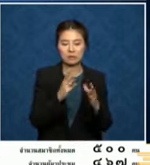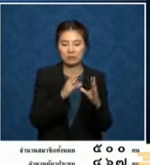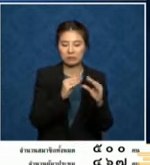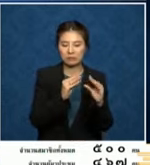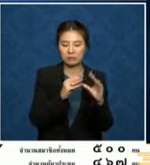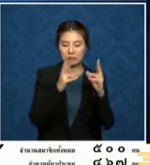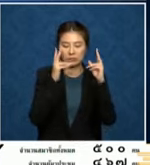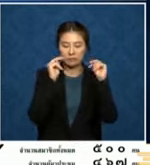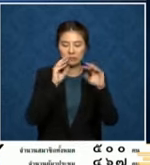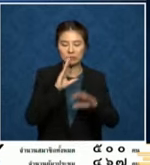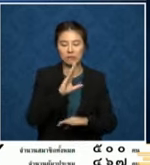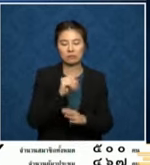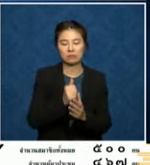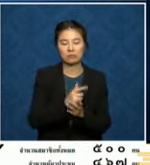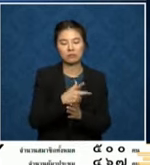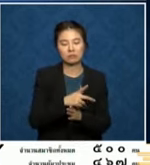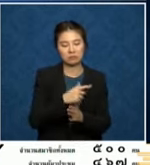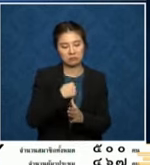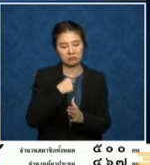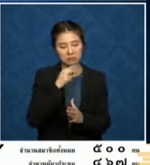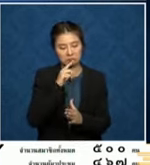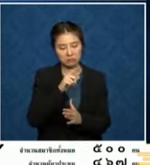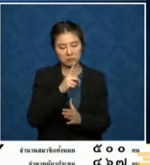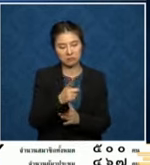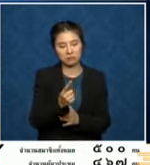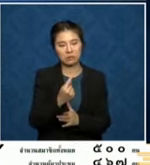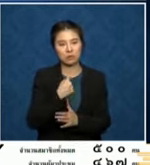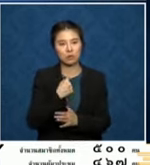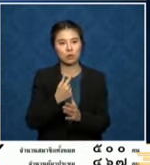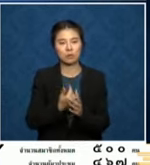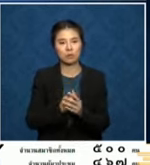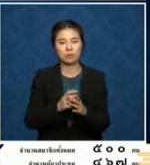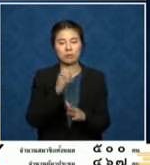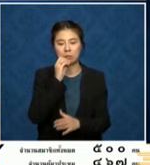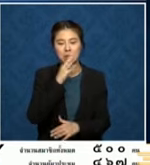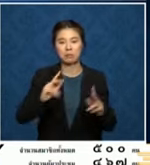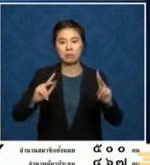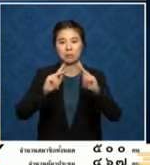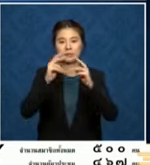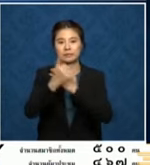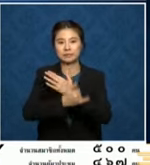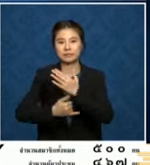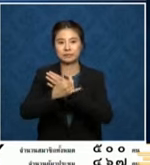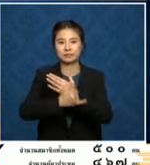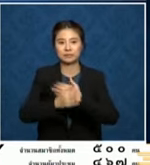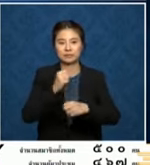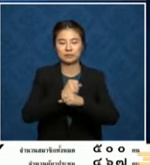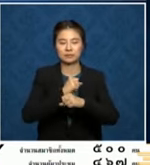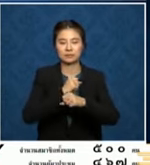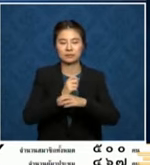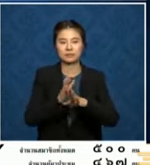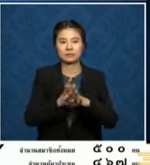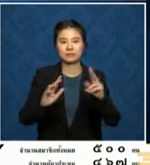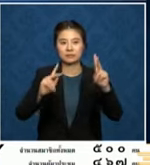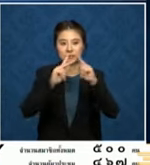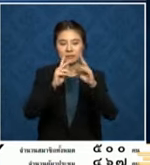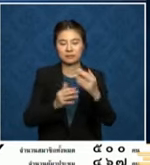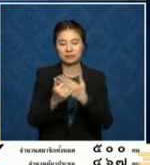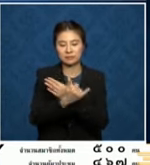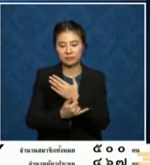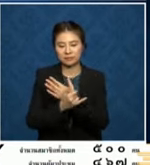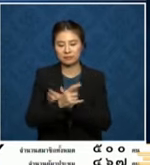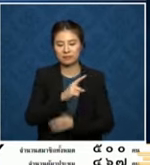แล้วก็บอกว่าประสานส่งเรื่องให้กระทรวงการต่างประเทศกระทรวงการต่างประเทศมาชี้แจงก็ตอบไม่ได้บอกไม่